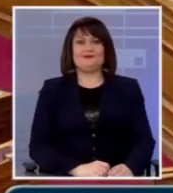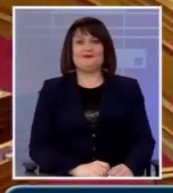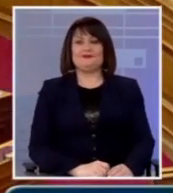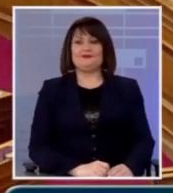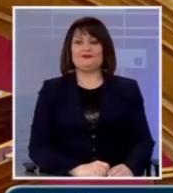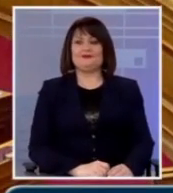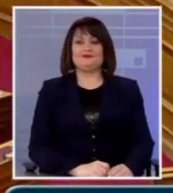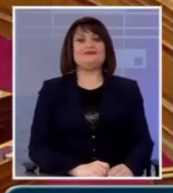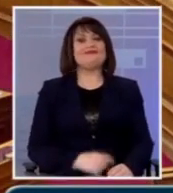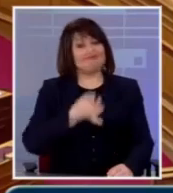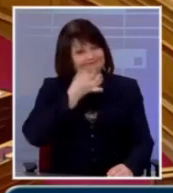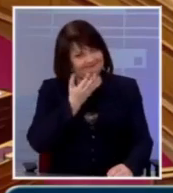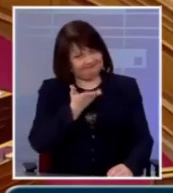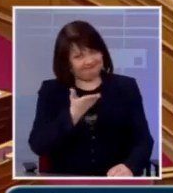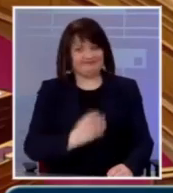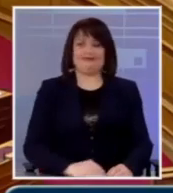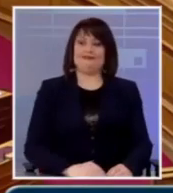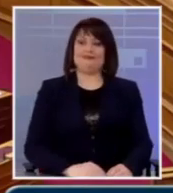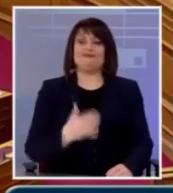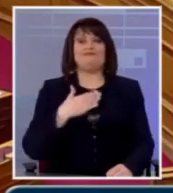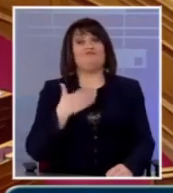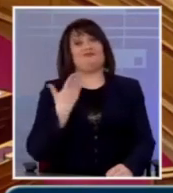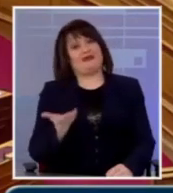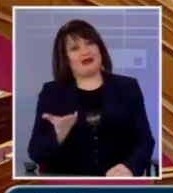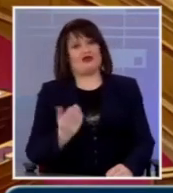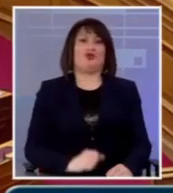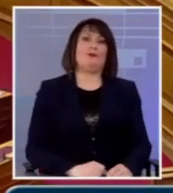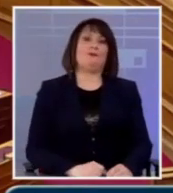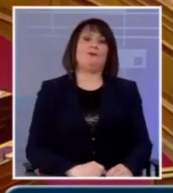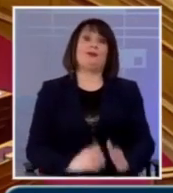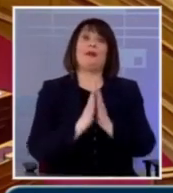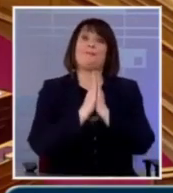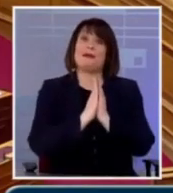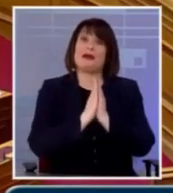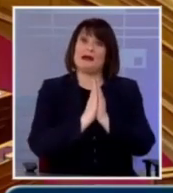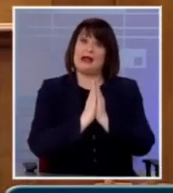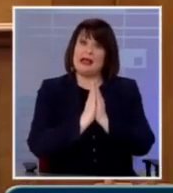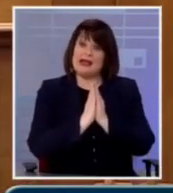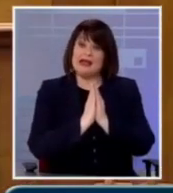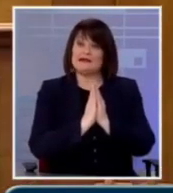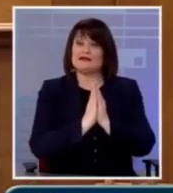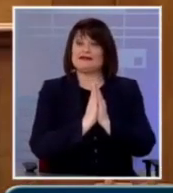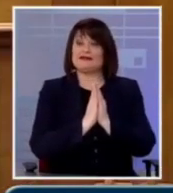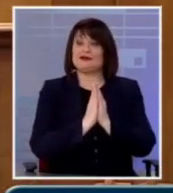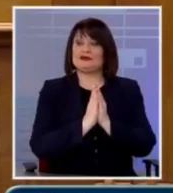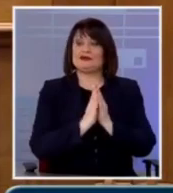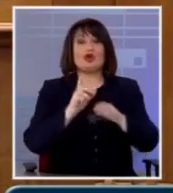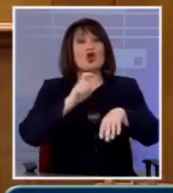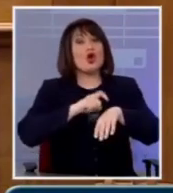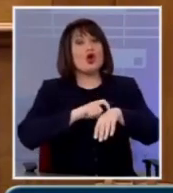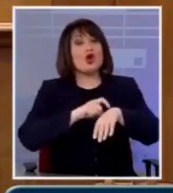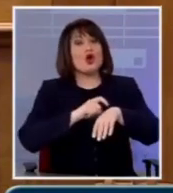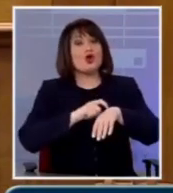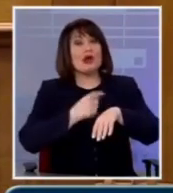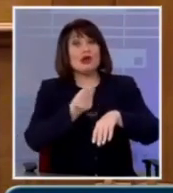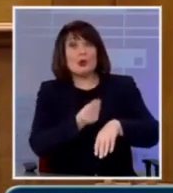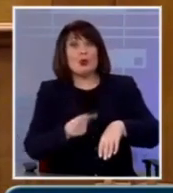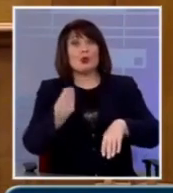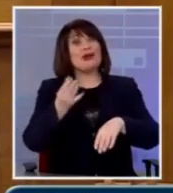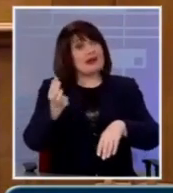Κύριε Διαμαντόπουλε, έχετε το λόγο. Ευχαριστώ πολύ, κυρία Πρόεδρε, και θα σας παρακαλέσω να αφήσετε την επισήμανση στον χρόνο, αν ξεπεράσω το